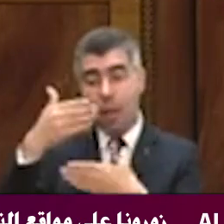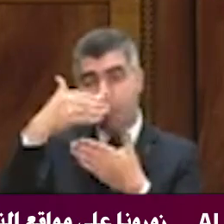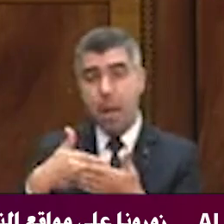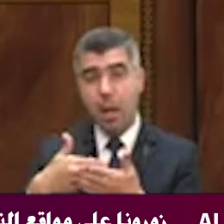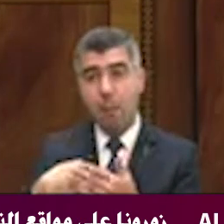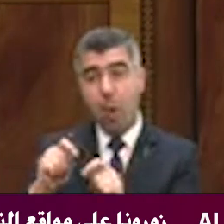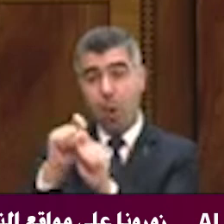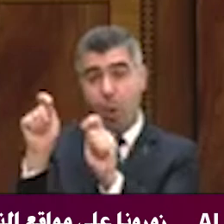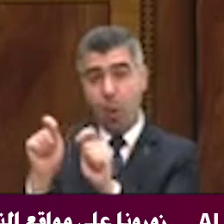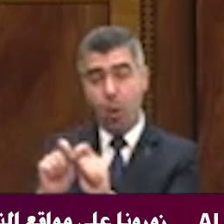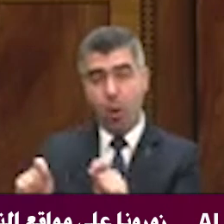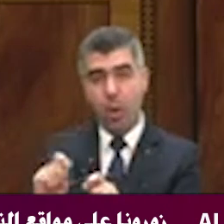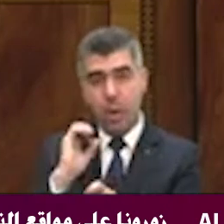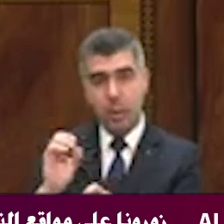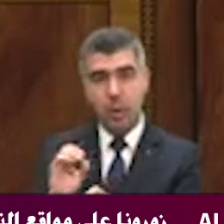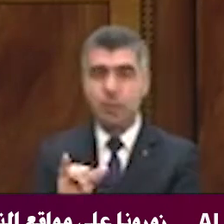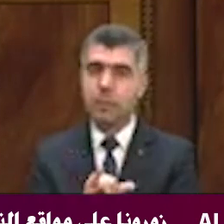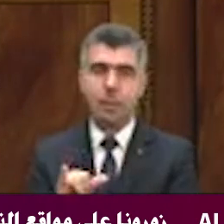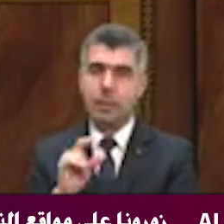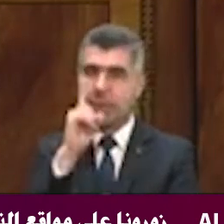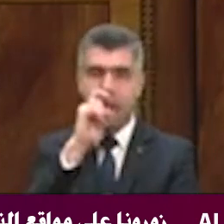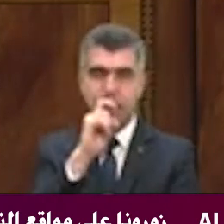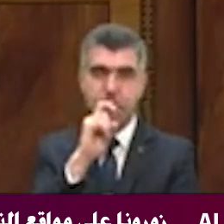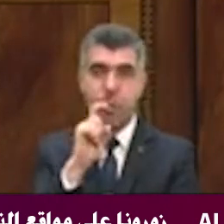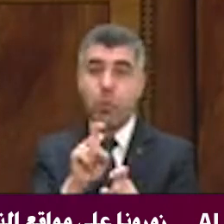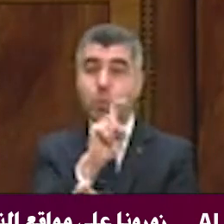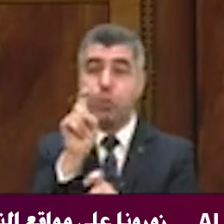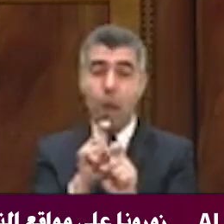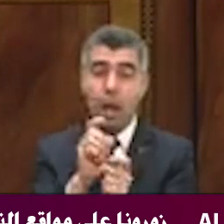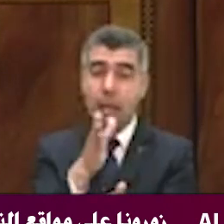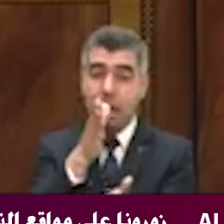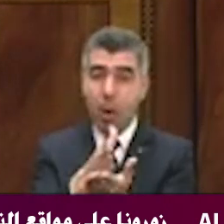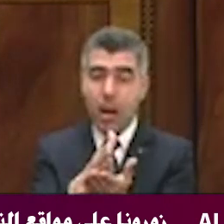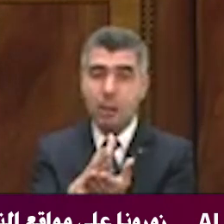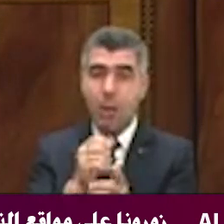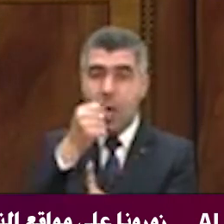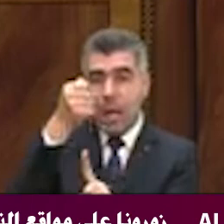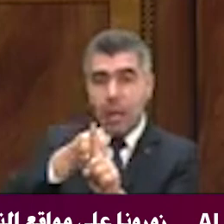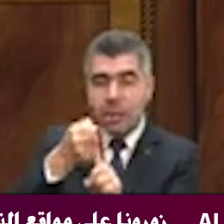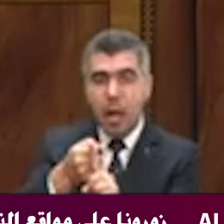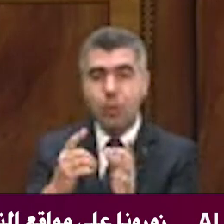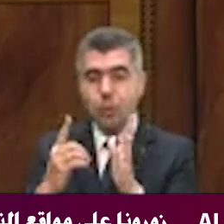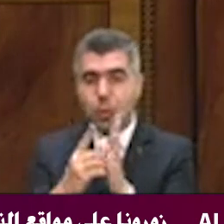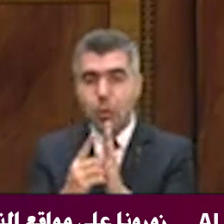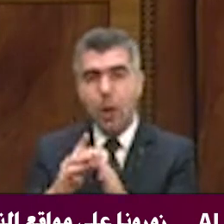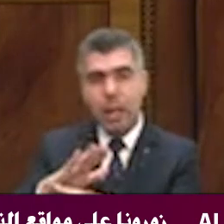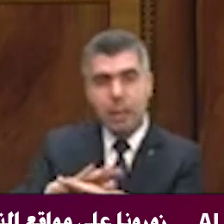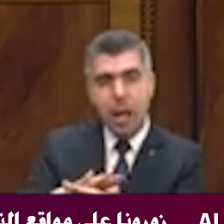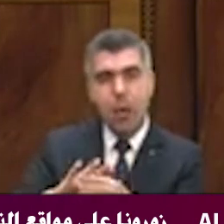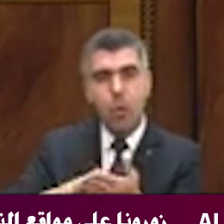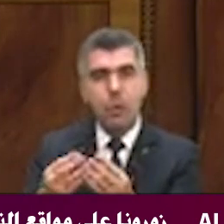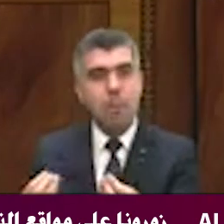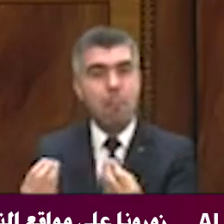واستقلال قراراتنا واختياراتنا، سؤال الديمقراطية والإصلاحات العميقة الدستورية والسياسية والقطاعية